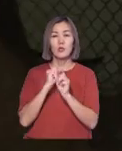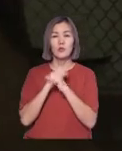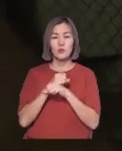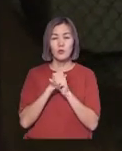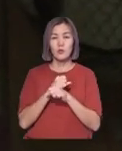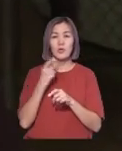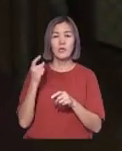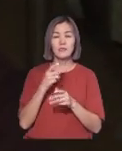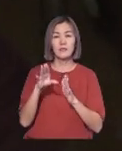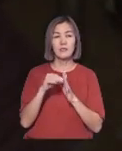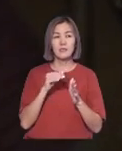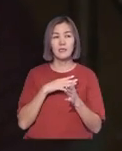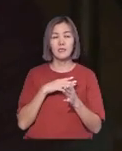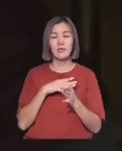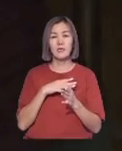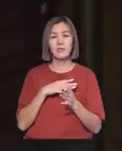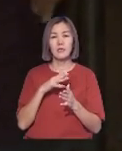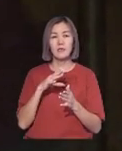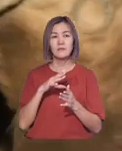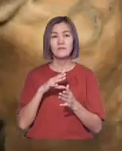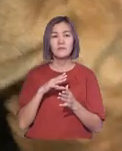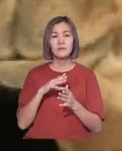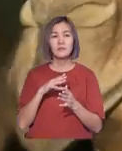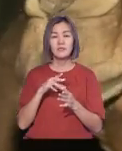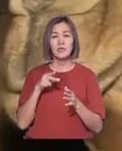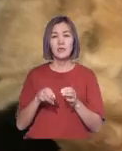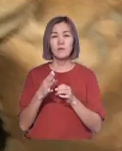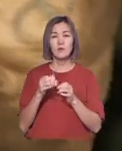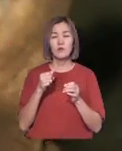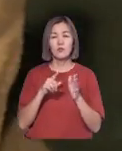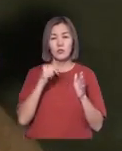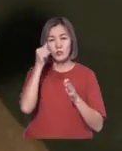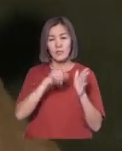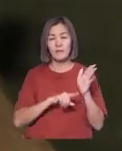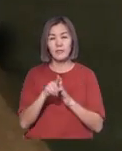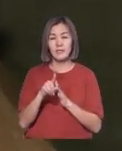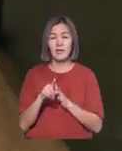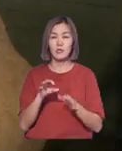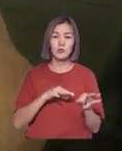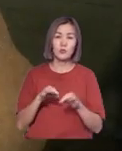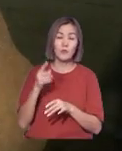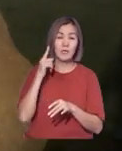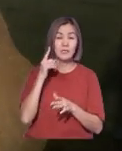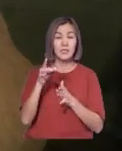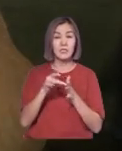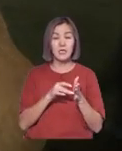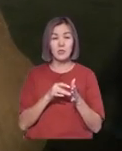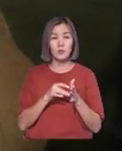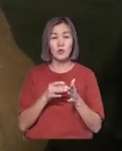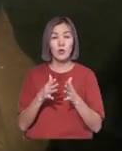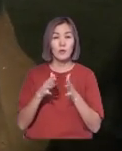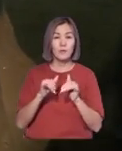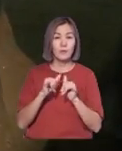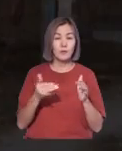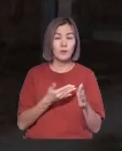кәсібін дөңгелетіп отырған азамат. Ойсыл қара тұқымын асырауды 2014 жылдан бастаған. Жоба жайлы естігеннен кейін өрісін кеңейтуге